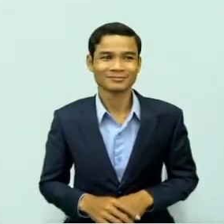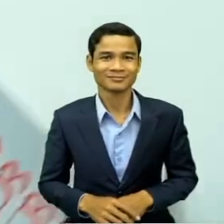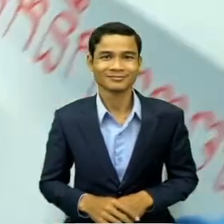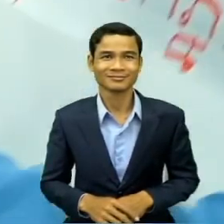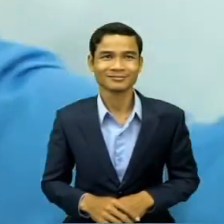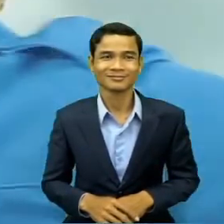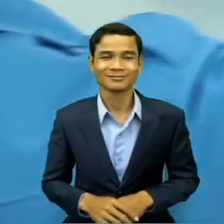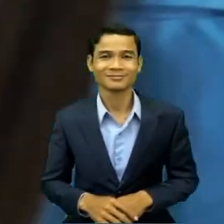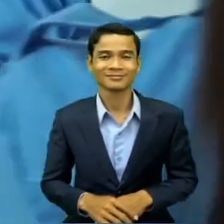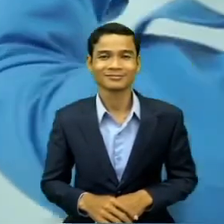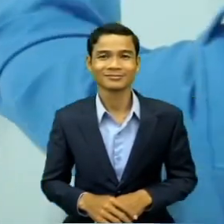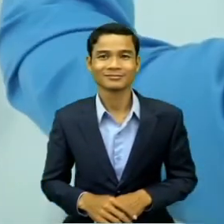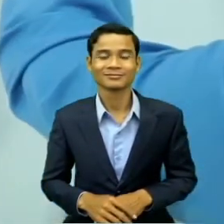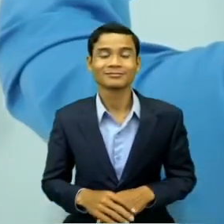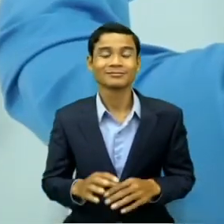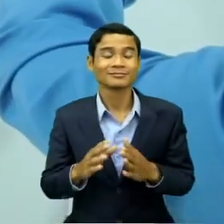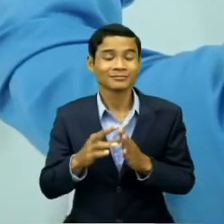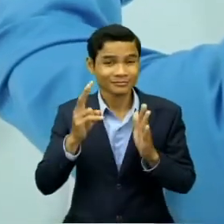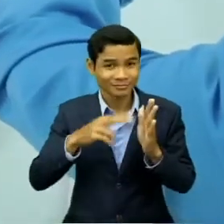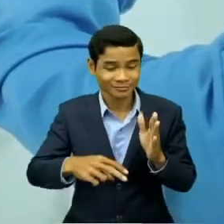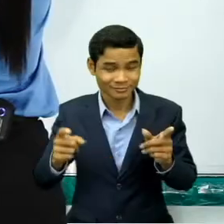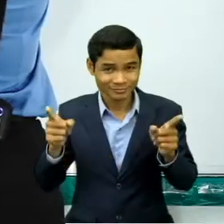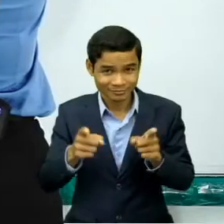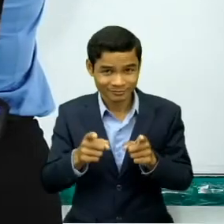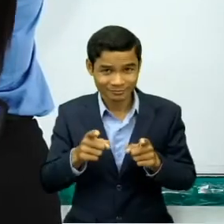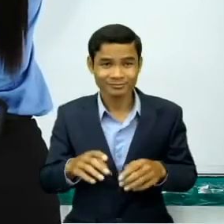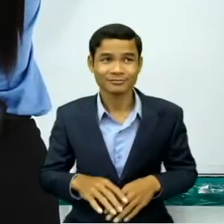chà chùm lòng chương áp tập bắt khai